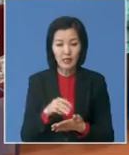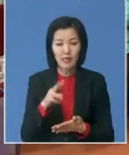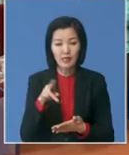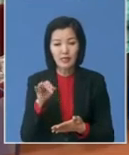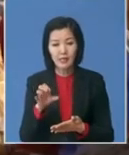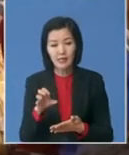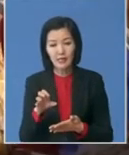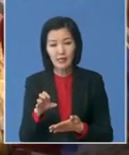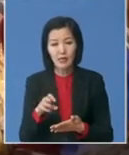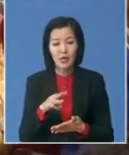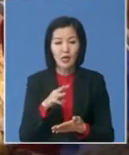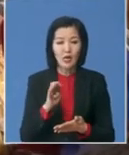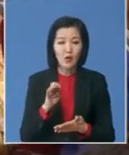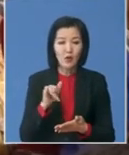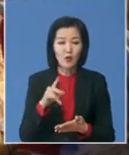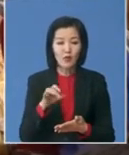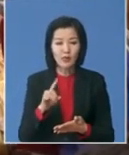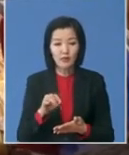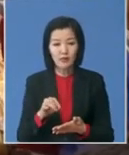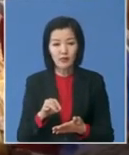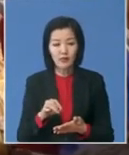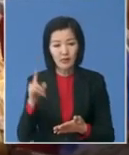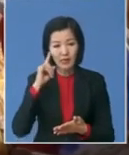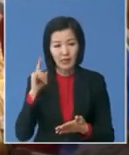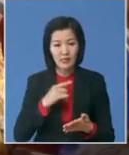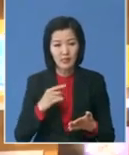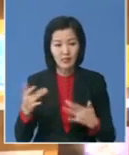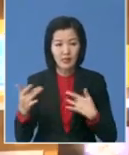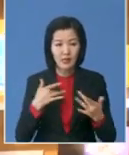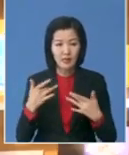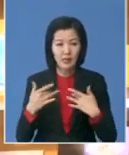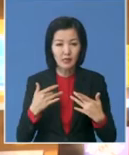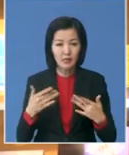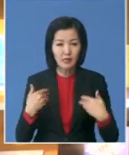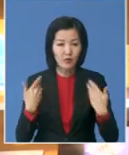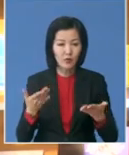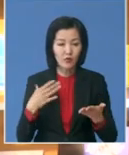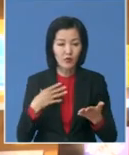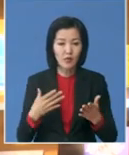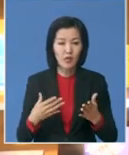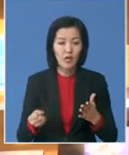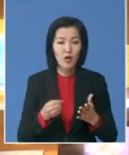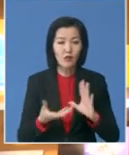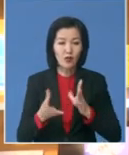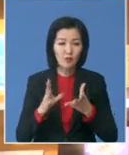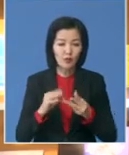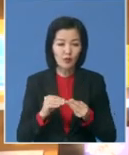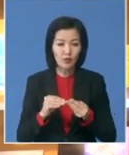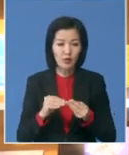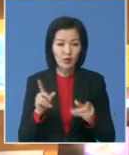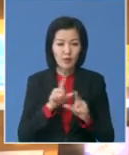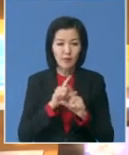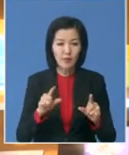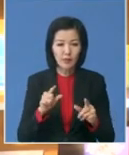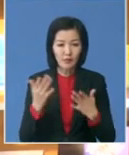драмалары Мұхтар Әуезов атындағы Академиялық қазақ драма театрында қойылған. Бүткіл аудан бойынша мектепте аралықта оқулары